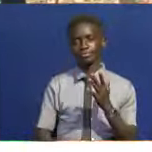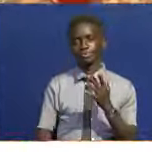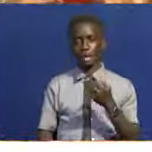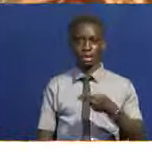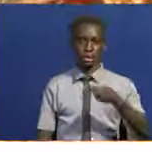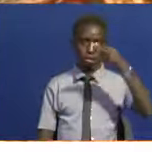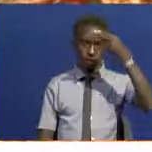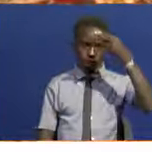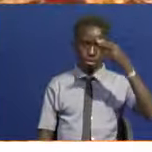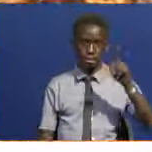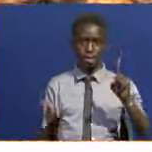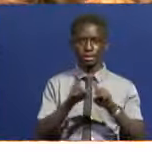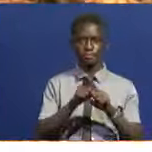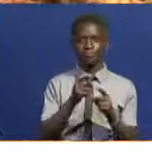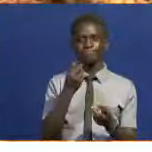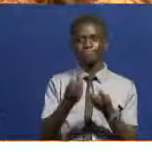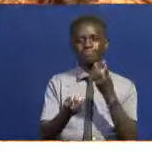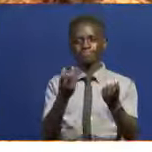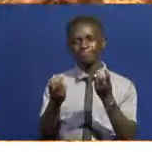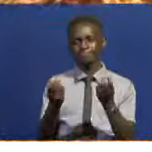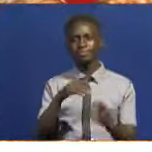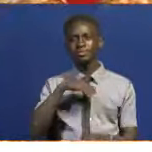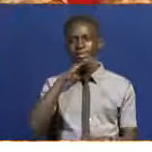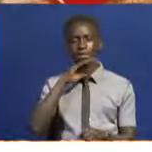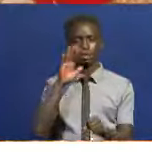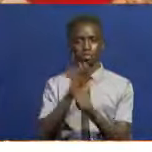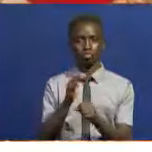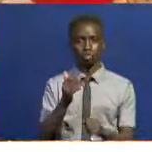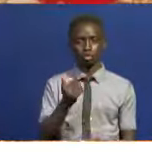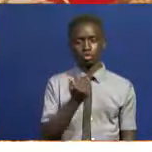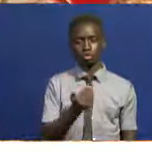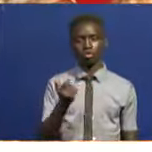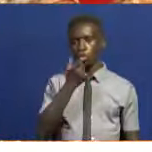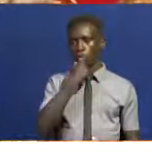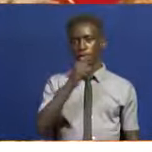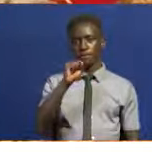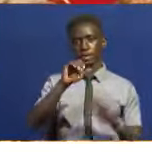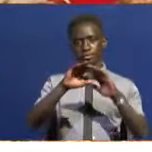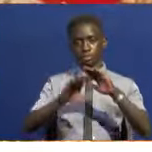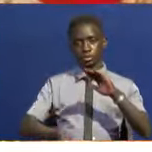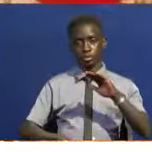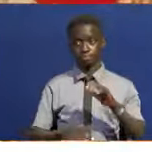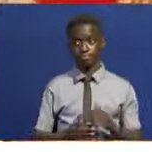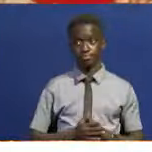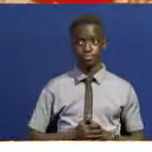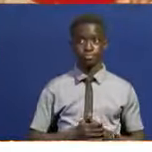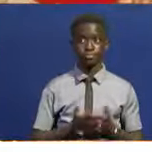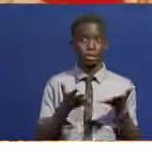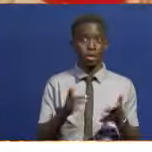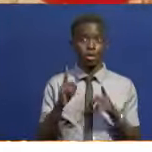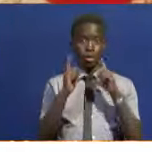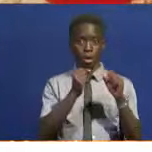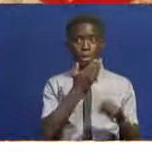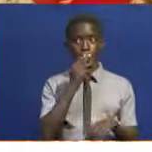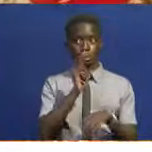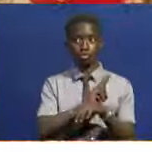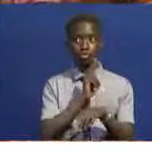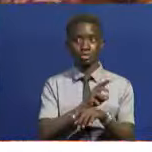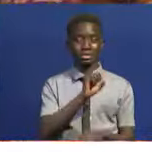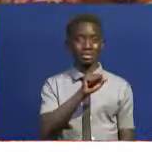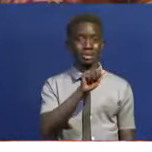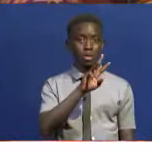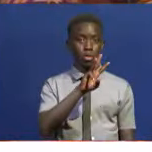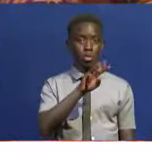watoto walio chini wa umri wa miaka mitano. He encouraged the women to embrace the use of sour can, a water storage and purification